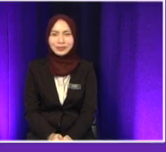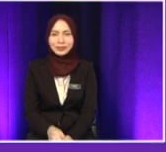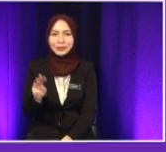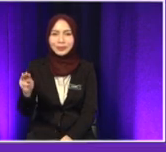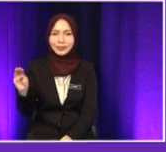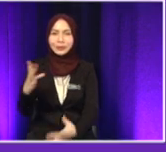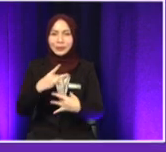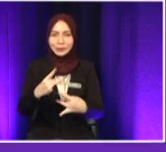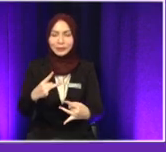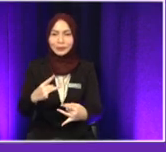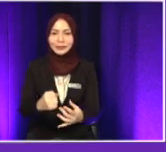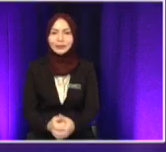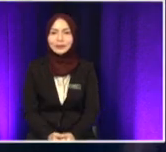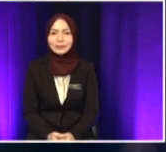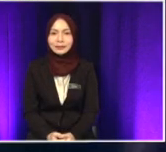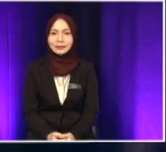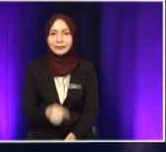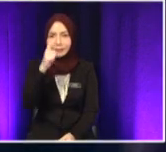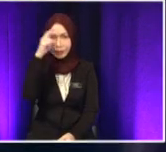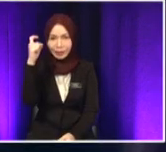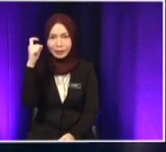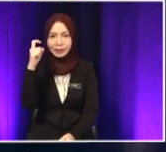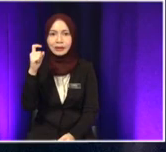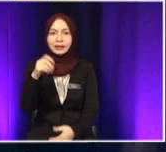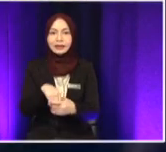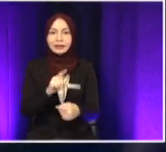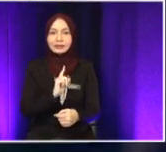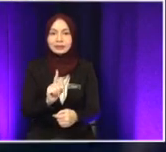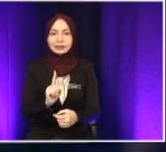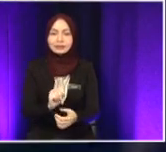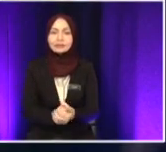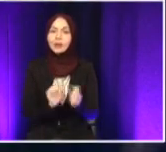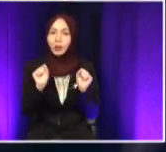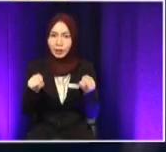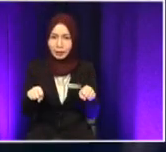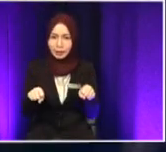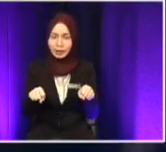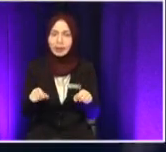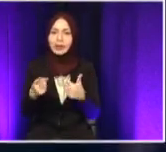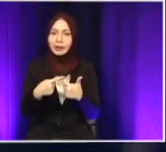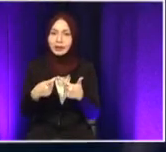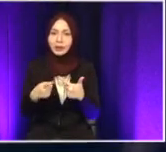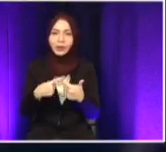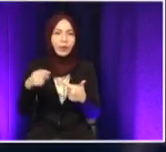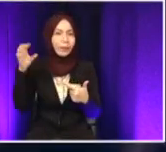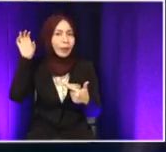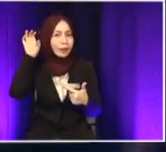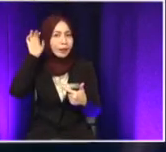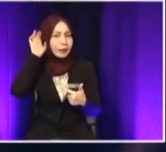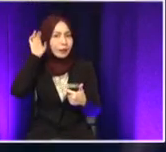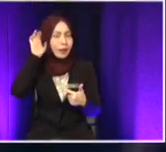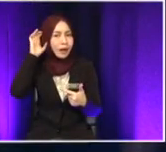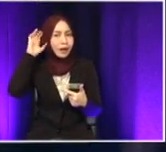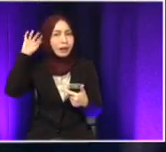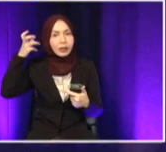Islam lagi yang kedua mendengar mendengar musik mendengar radio lagi